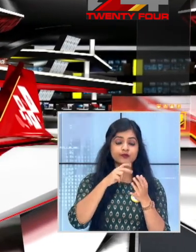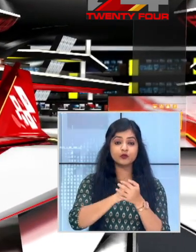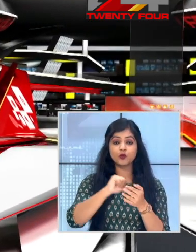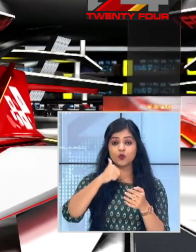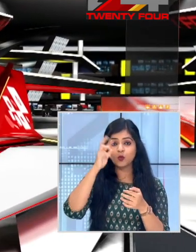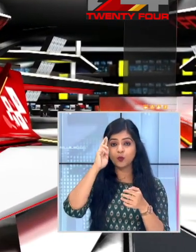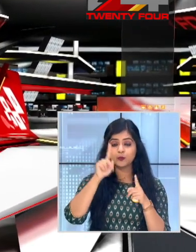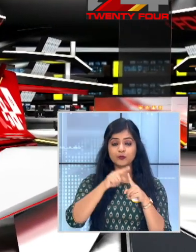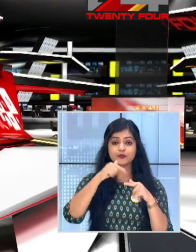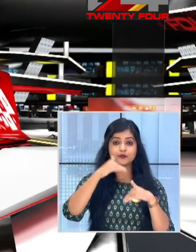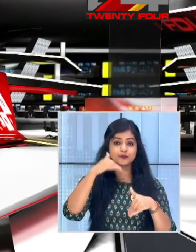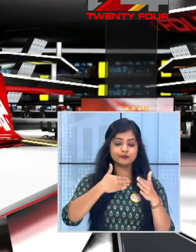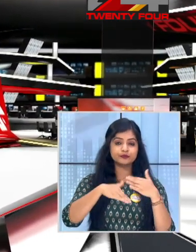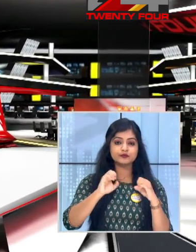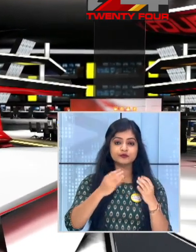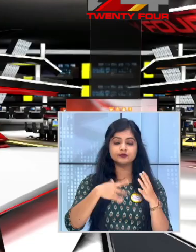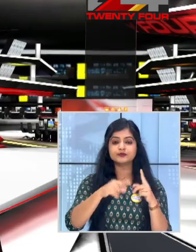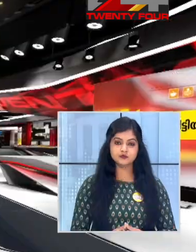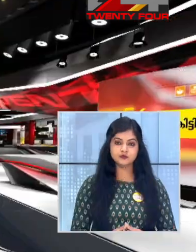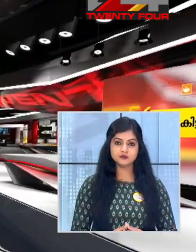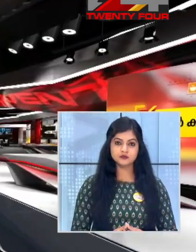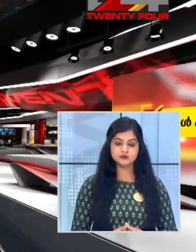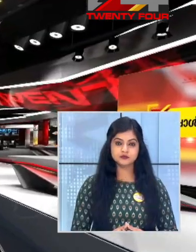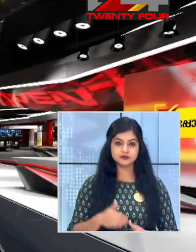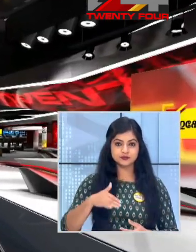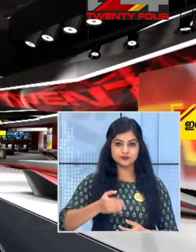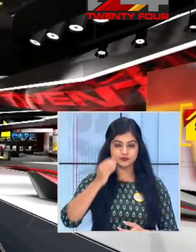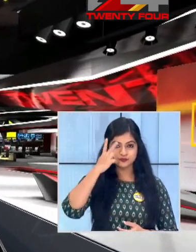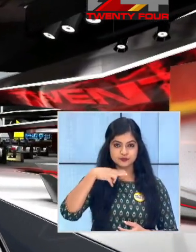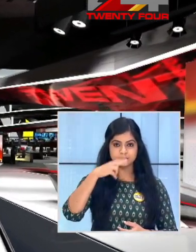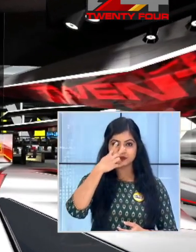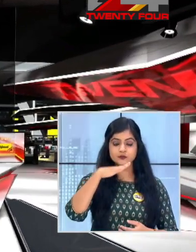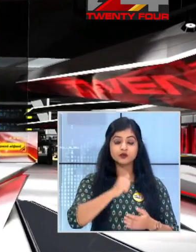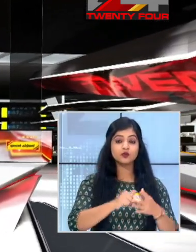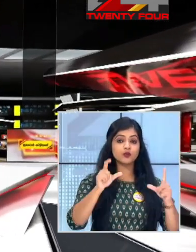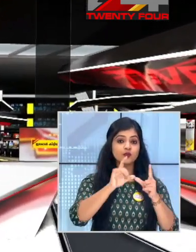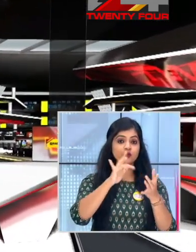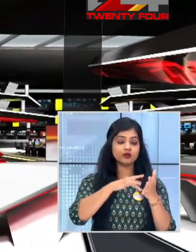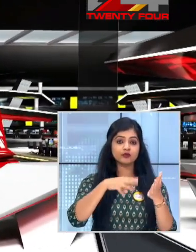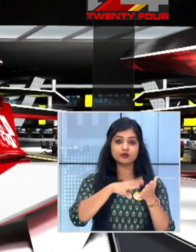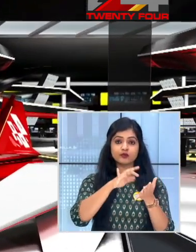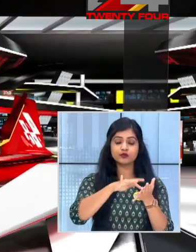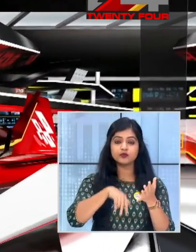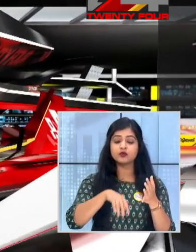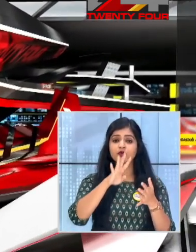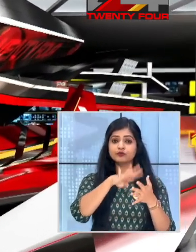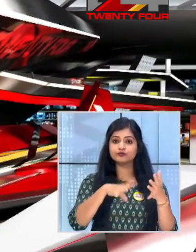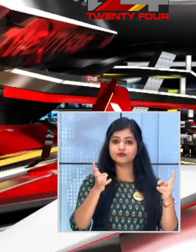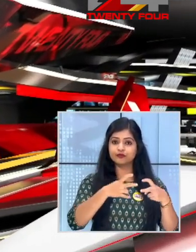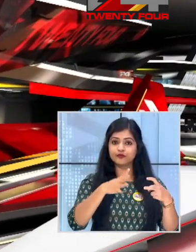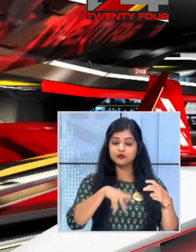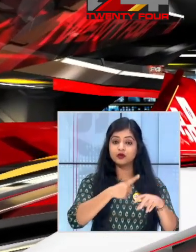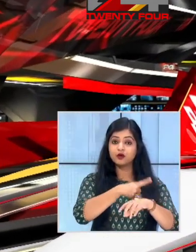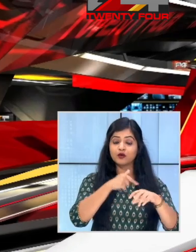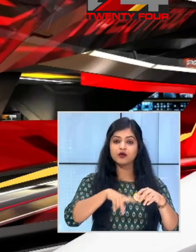വിജയപ്രതീക്ഷയോടുകൂടി തന്നെ തെരഞ്ഞെടുപ്പ് ഗോതയിലേക്ക് ഇറങ്ങുകയാണ് പന്ന്യൻ രവീന്ദ്രൻ. ഇപ്പോൾ കിട്ടിയതിലേക്ക് വീണ്ടും വയനാട് മുള്ളൻകൊല്ലിയിൽ കൂട്ടിലകപ്പെട്ട കടുവ കർണാടകയിലെ